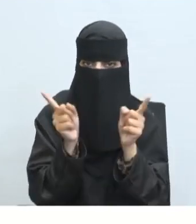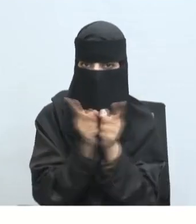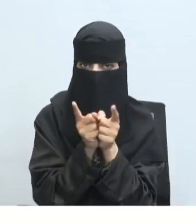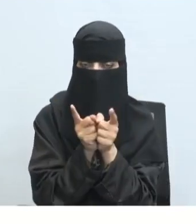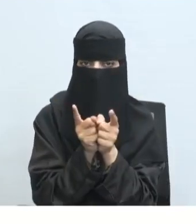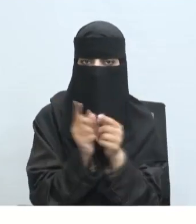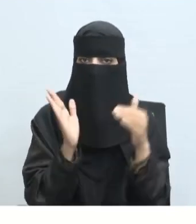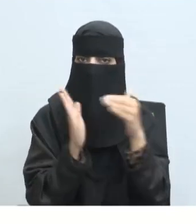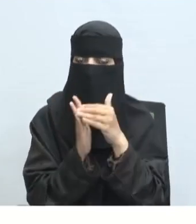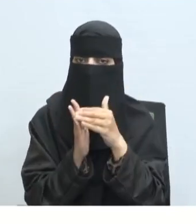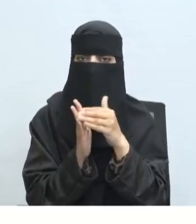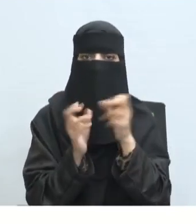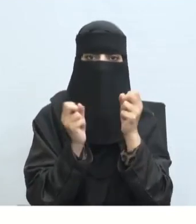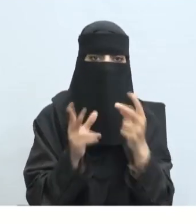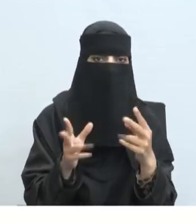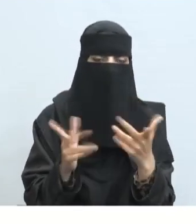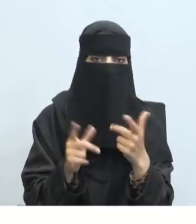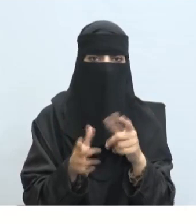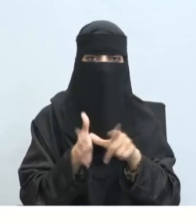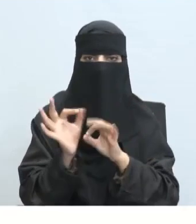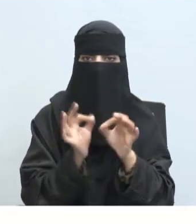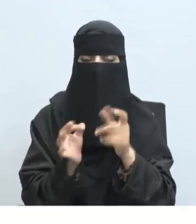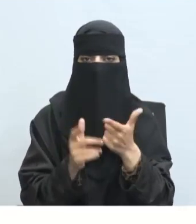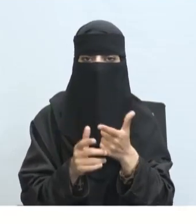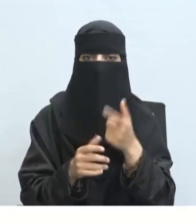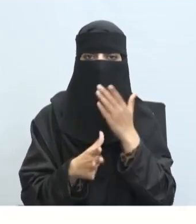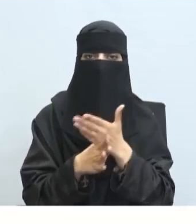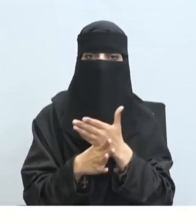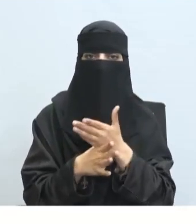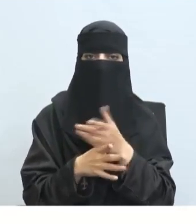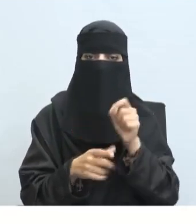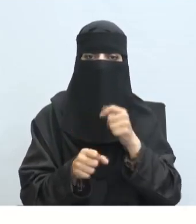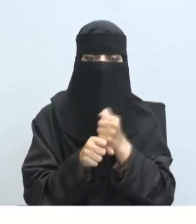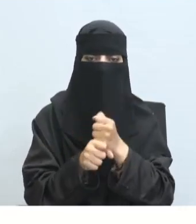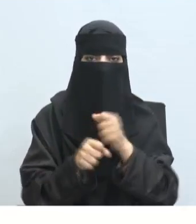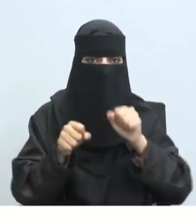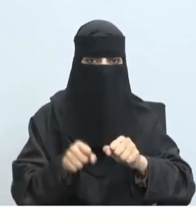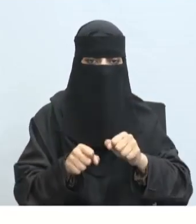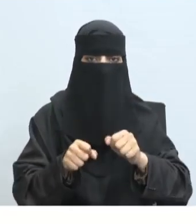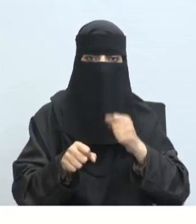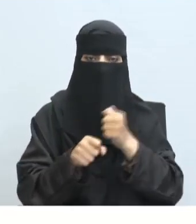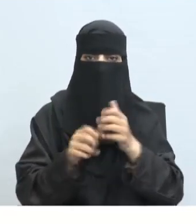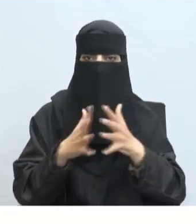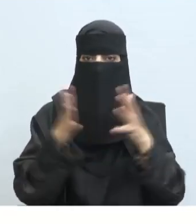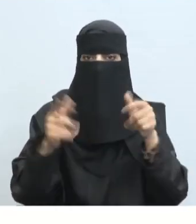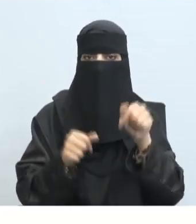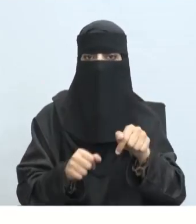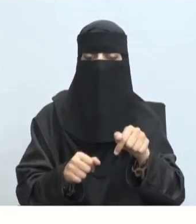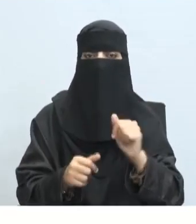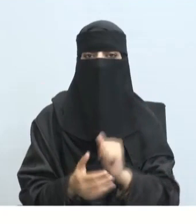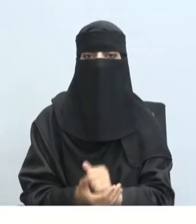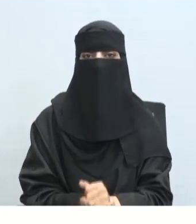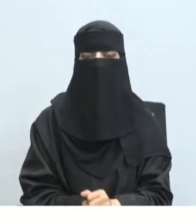لانتهائها اومتى انتهت وبالتالي مخططات الجاند كما ذكرنا ايضا تستخدم في العمل الاداري بشكل كبير ذكرنا